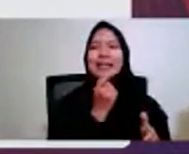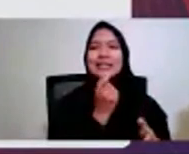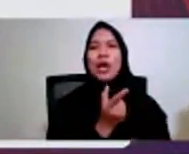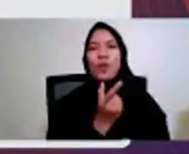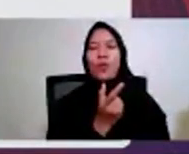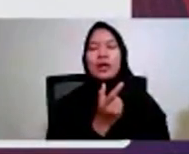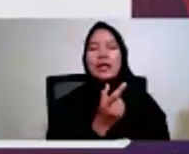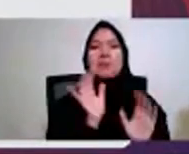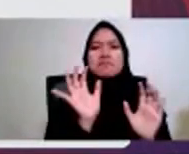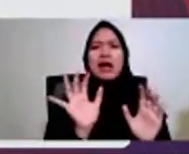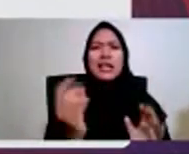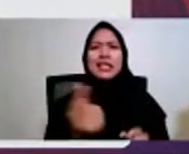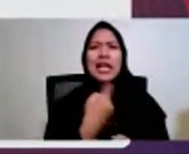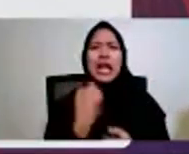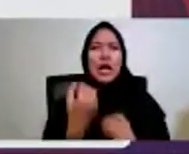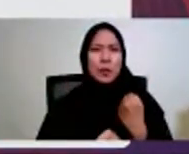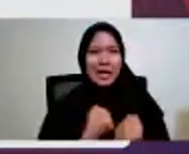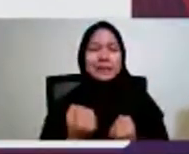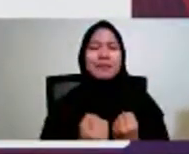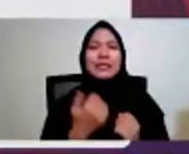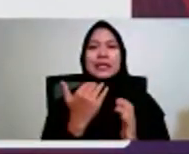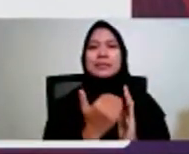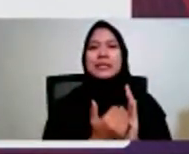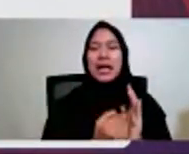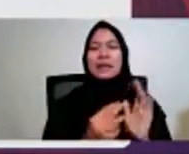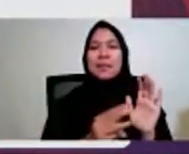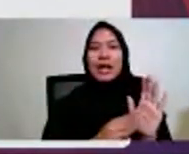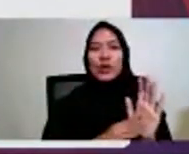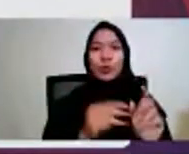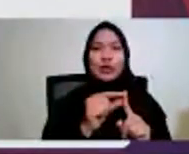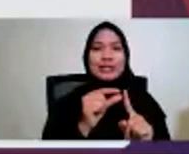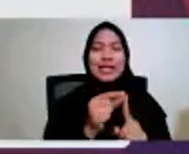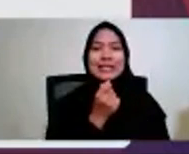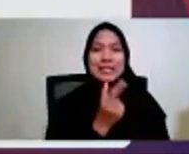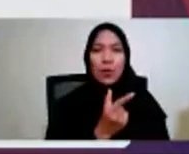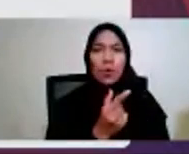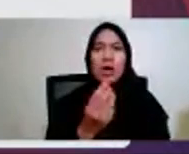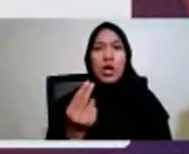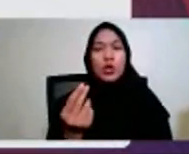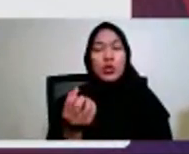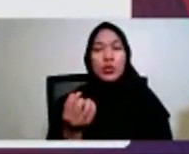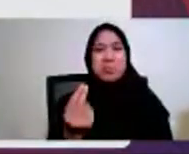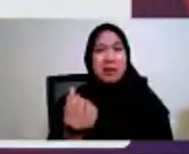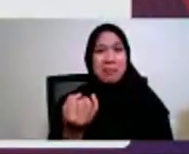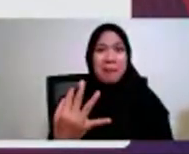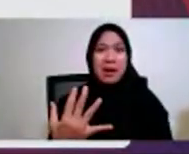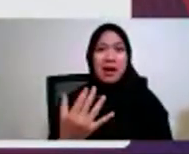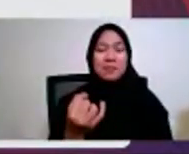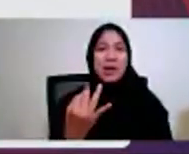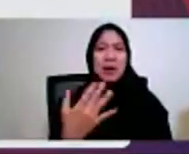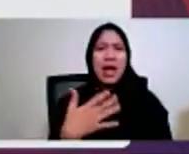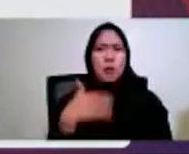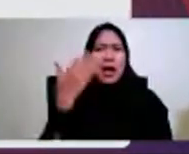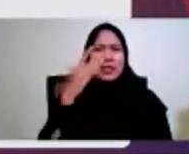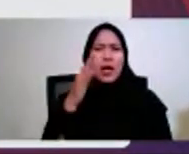berbagai kita lakukanlah itu kebijakan makro berizzo yang Green nominal angkring Aku nggak ngerti yang disebut